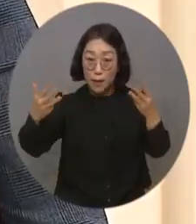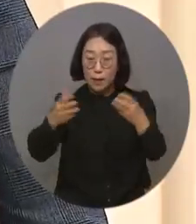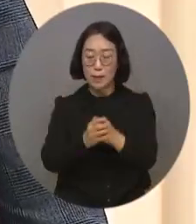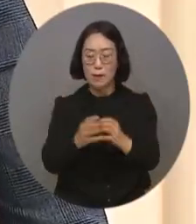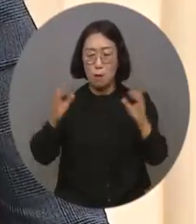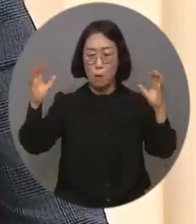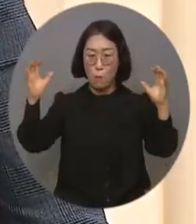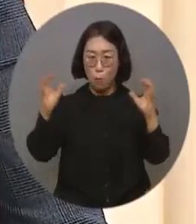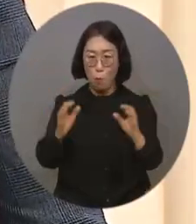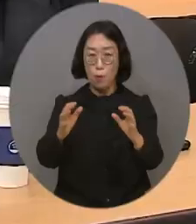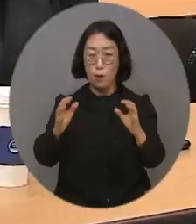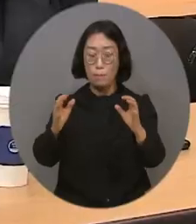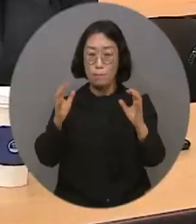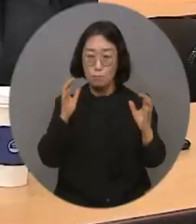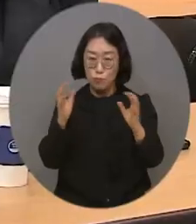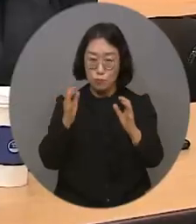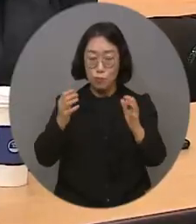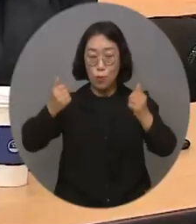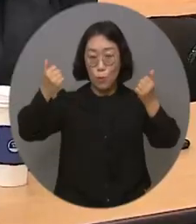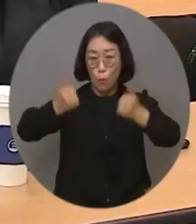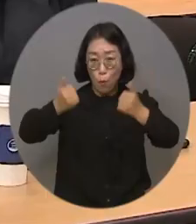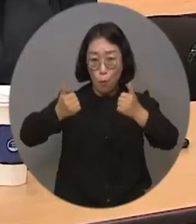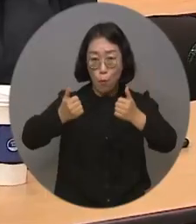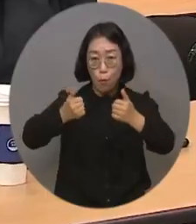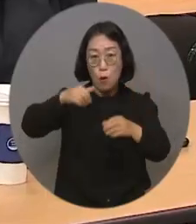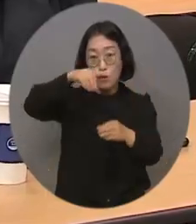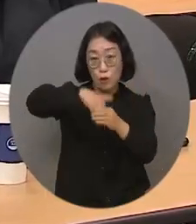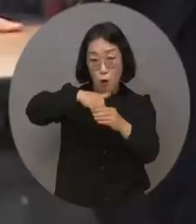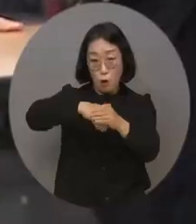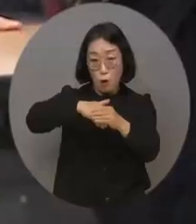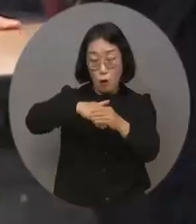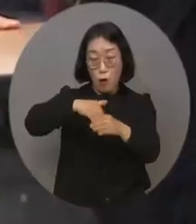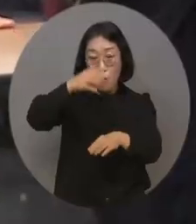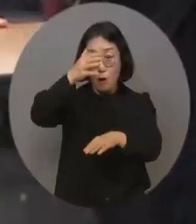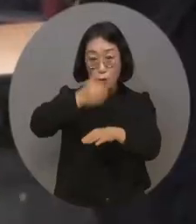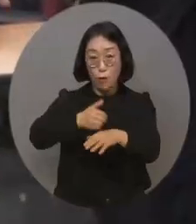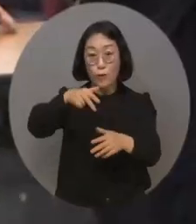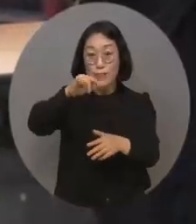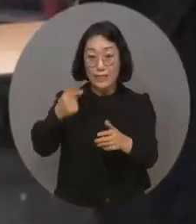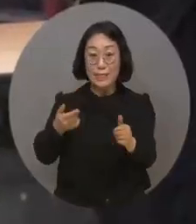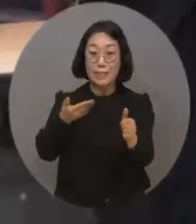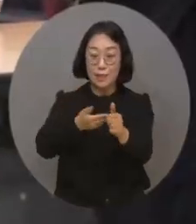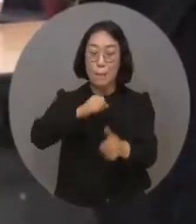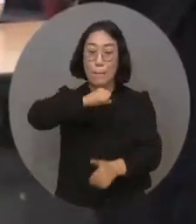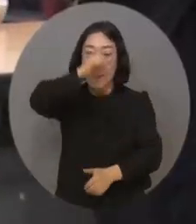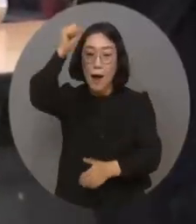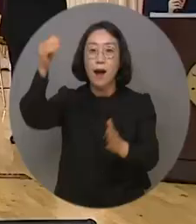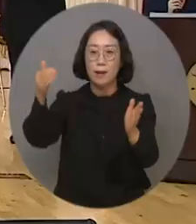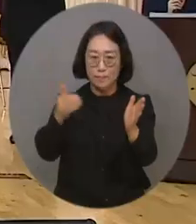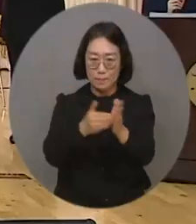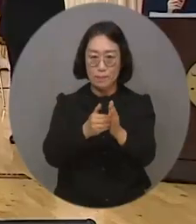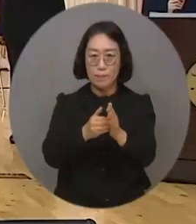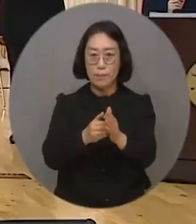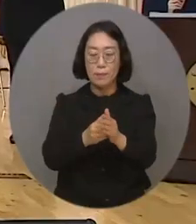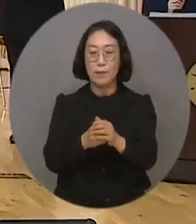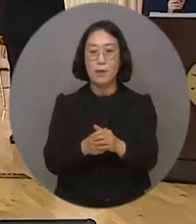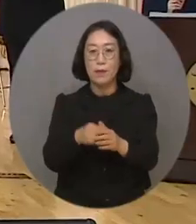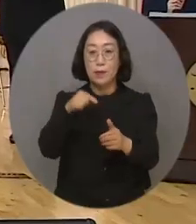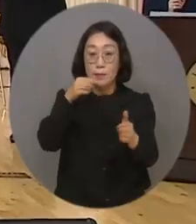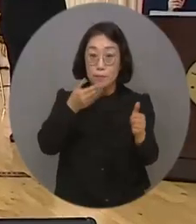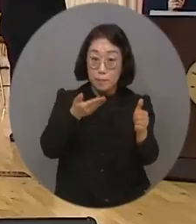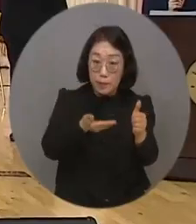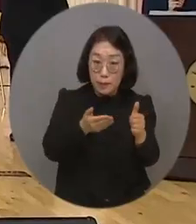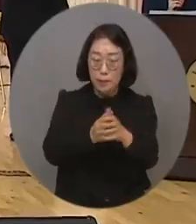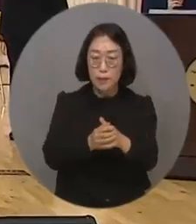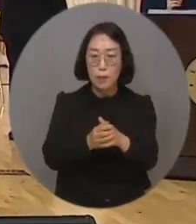정기총회를 열고 제8대 상임대표 선거를 통해 진형식 신임 상임대표를 선출했습니다. 진형식